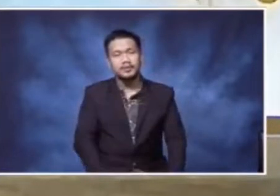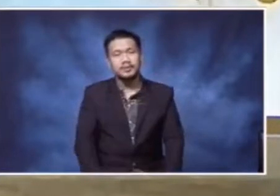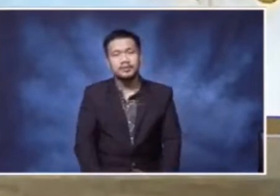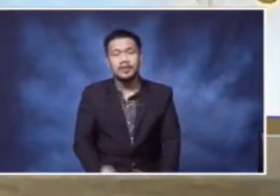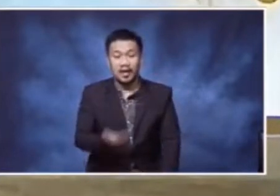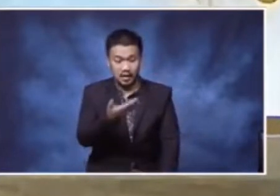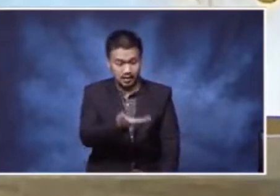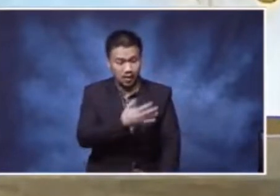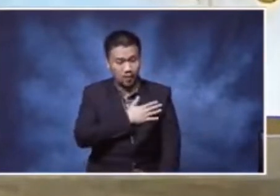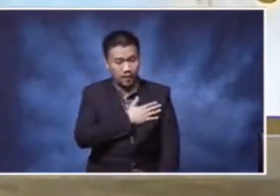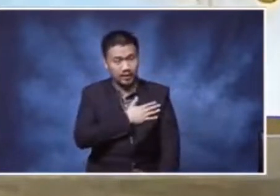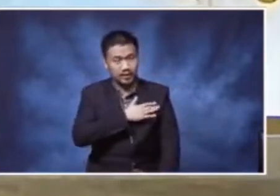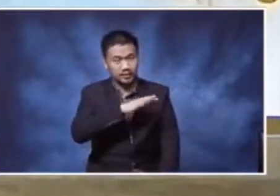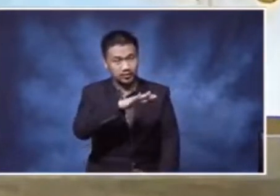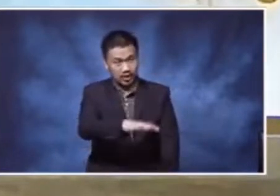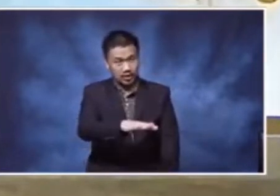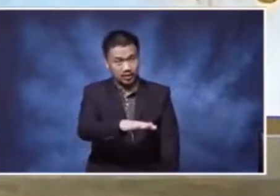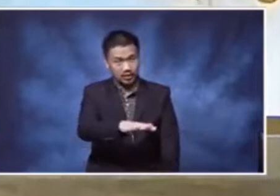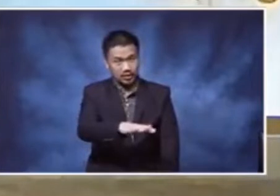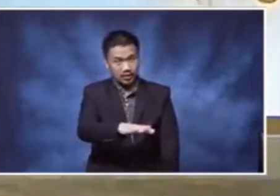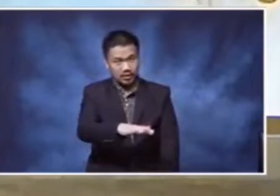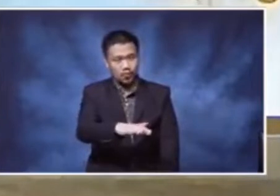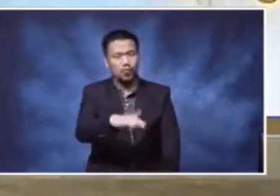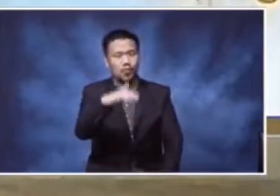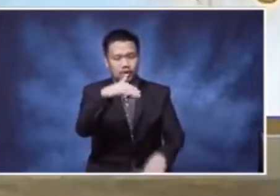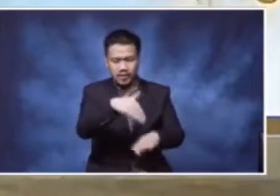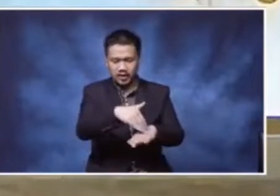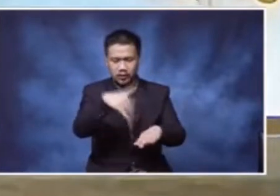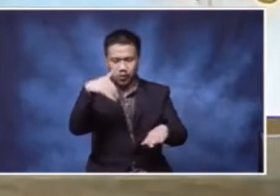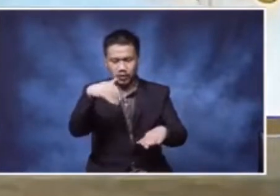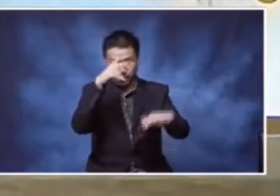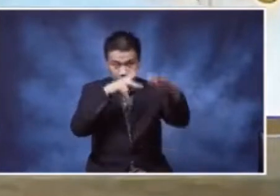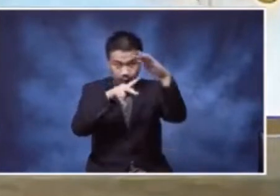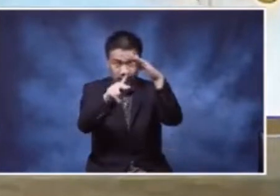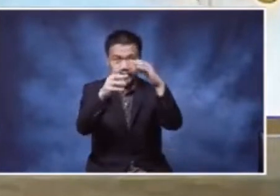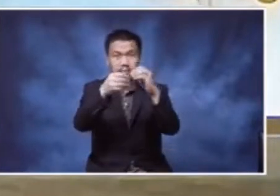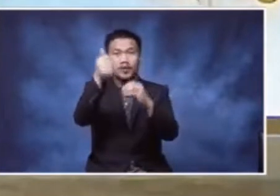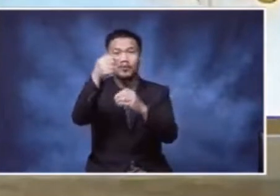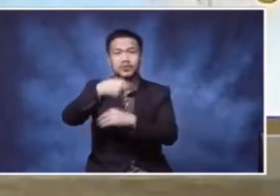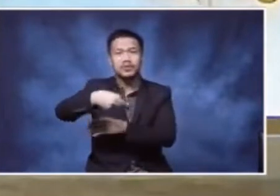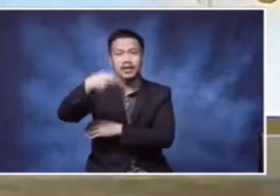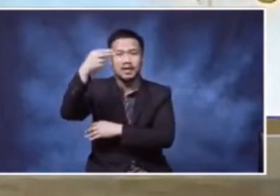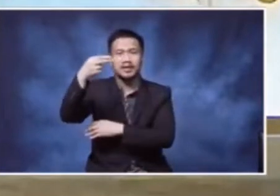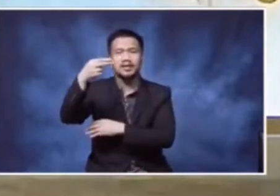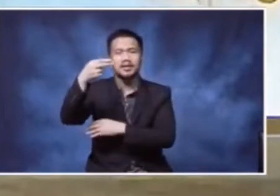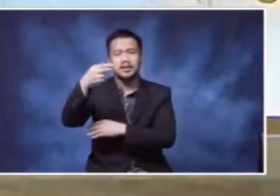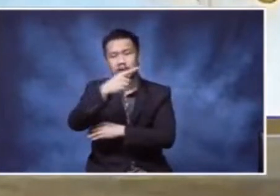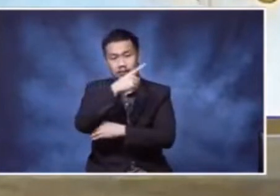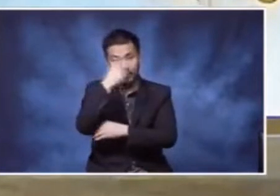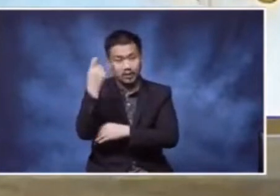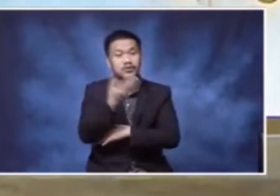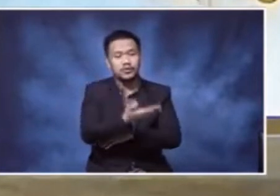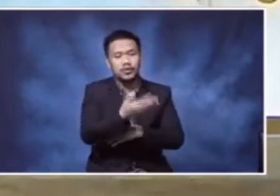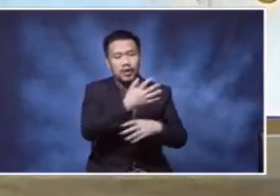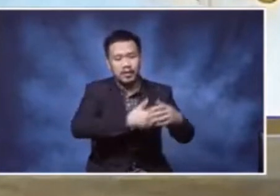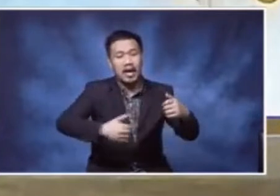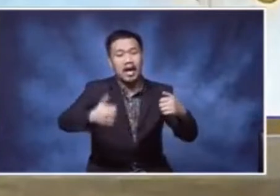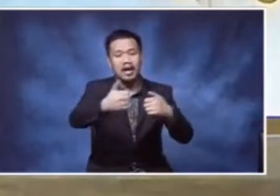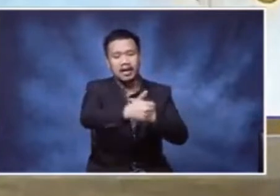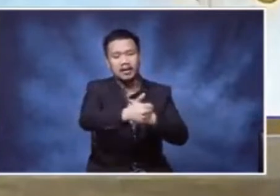Ikaw naman, anak, ay tatawaging propeta ng kataas-taasan sapagkat mauuna ka